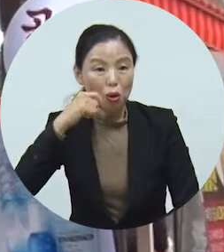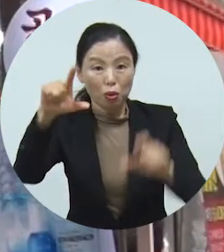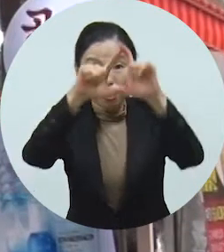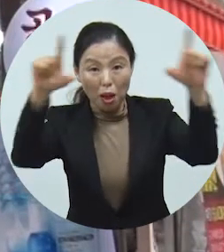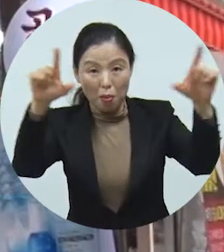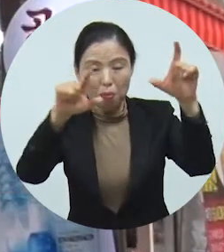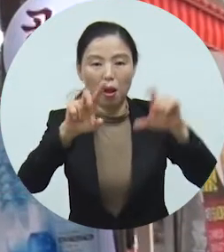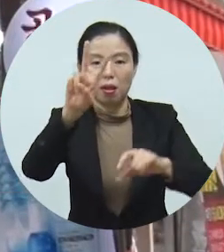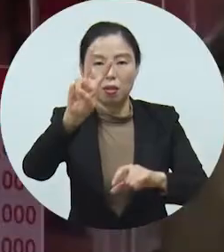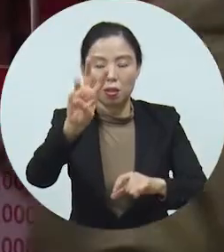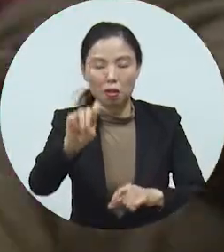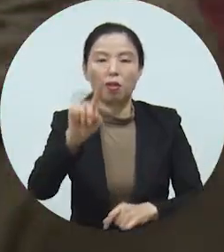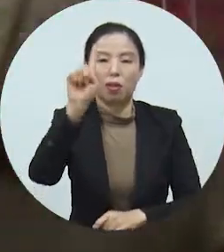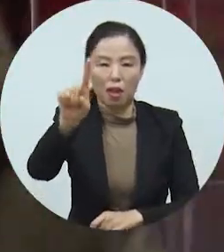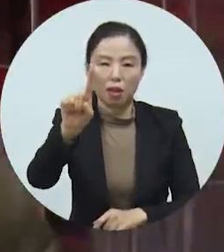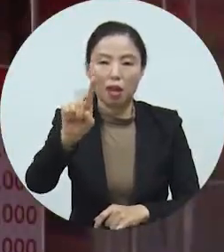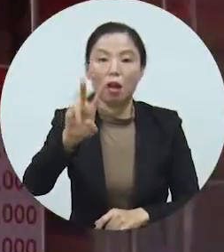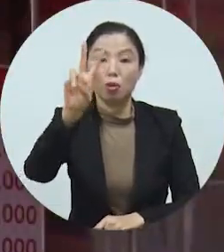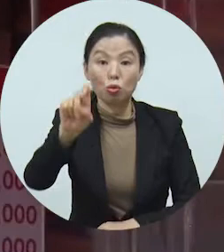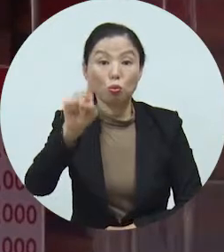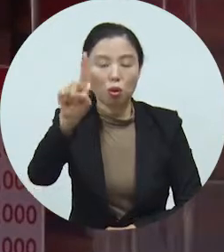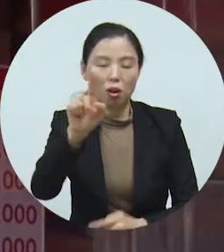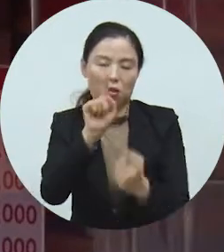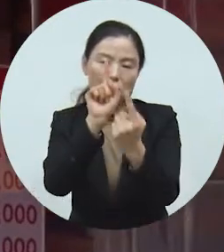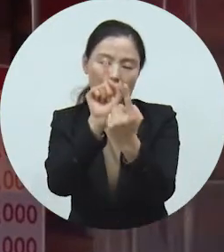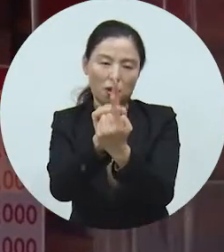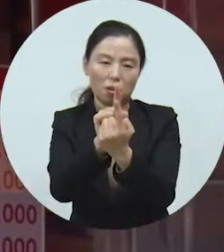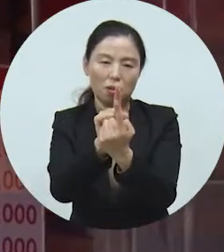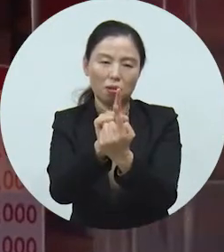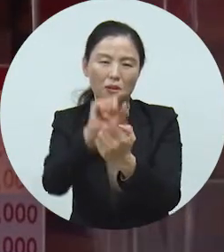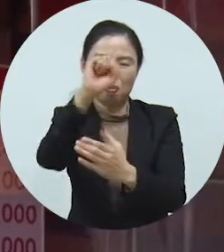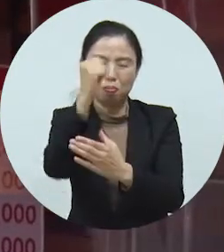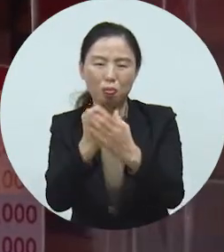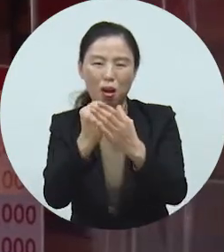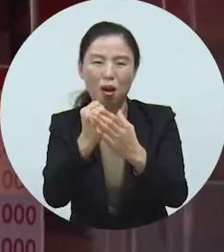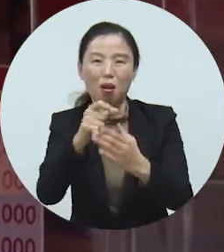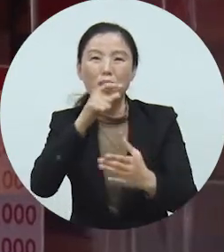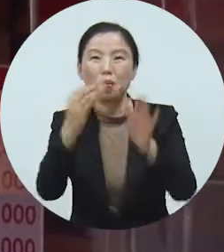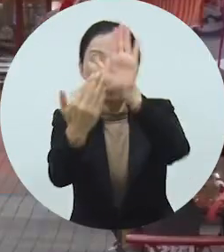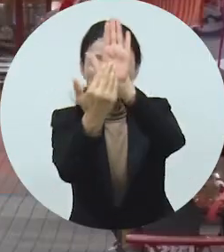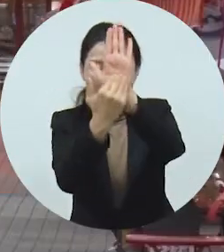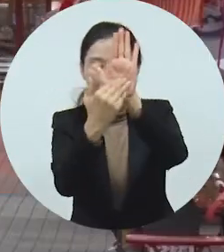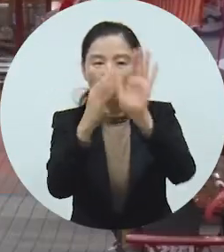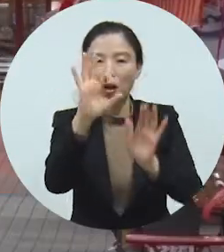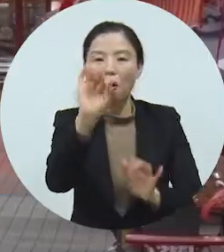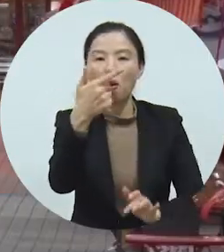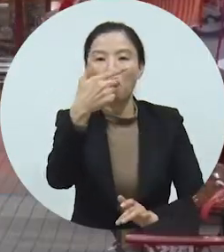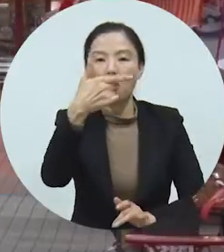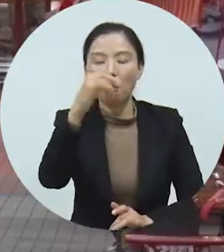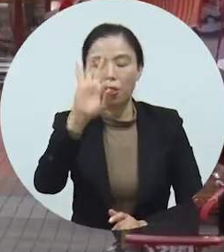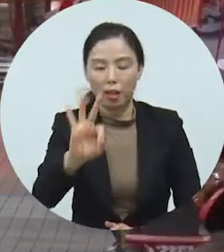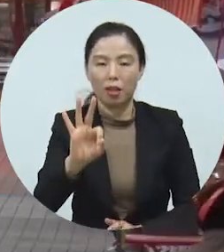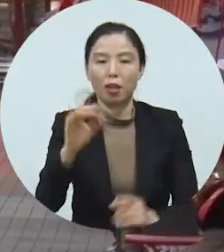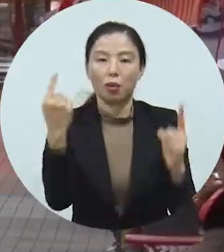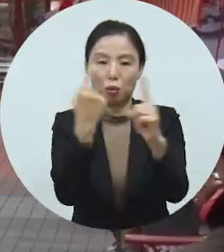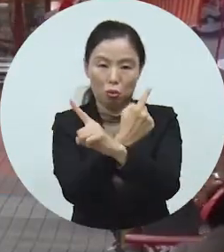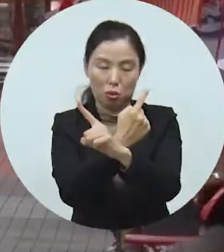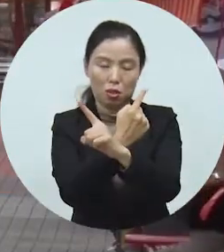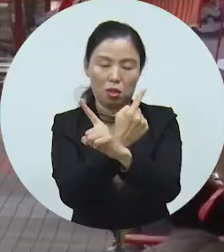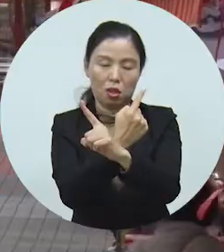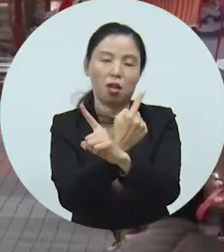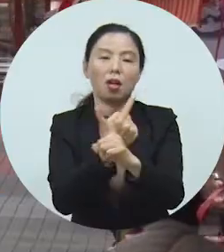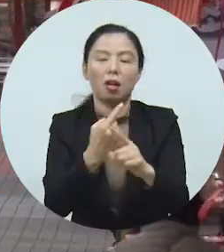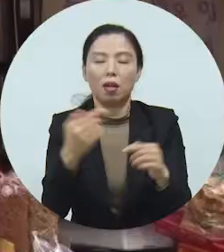간판을 설치하고 21개 점포를 대상으로 노후화된 비가림 천막과 어닝 교체 작업을